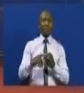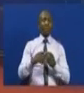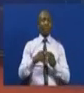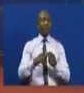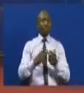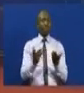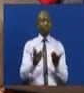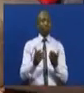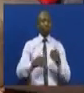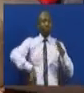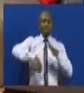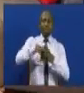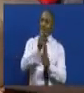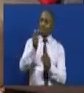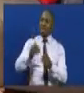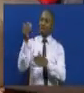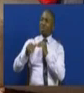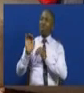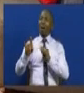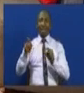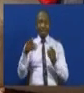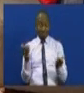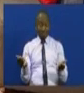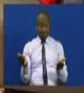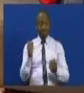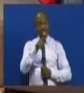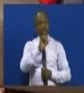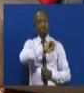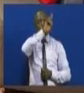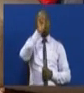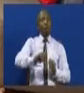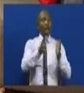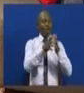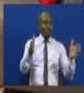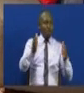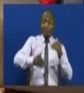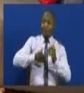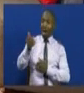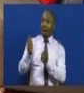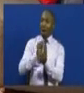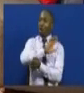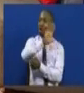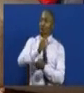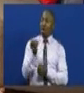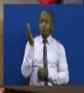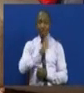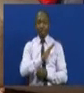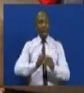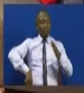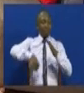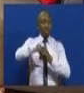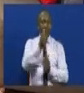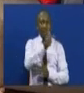Tanzania? Hatima ya soka la Tanzania ndio swali kubwa. Mimi naamini baada ya mambo haya yote kuisha, soka la Tanzania